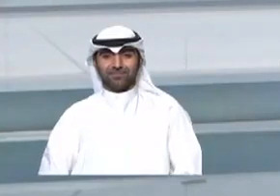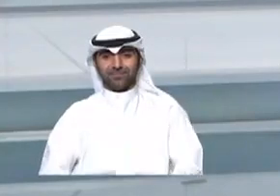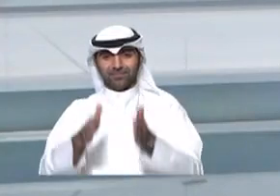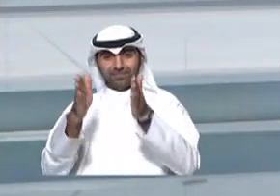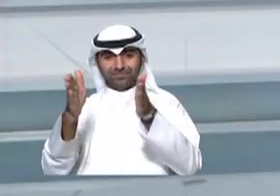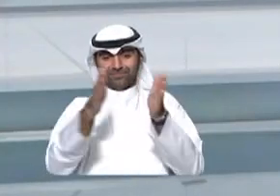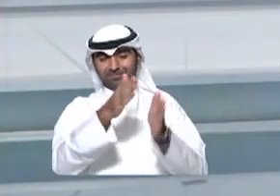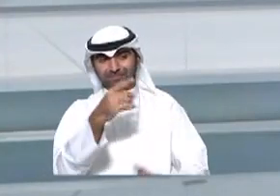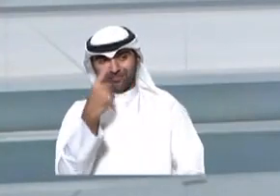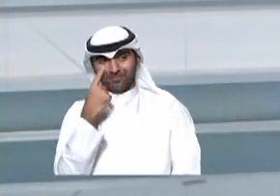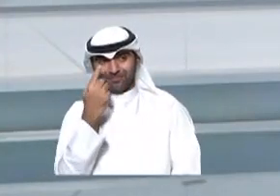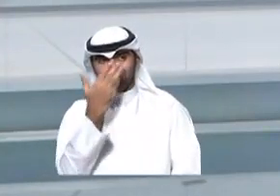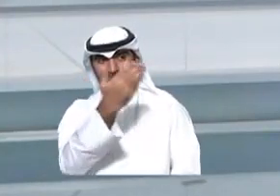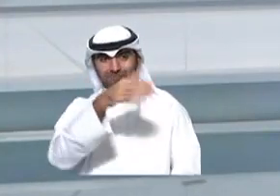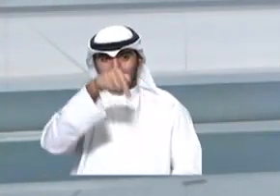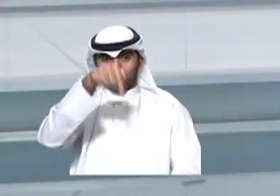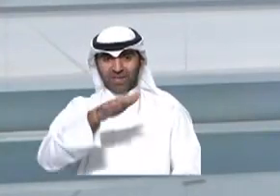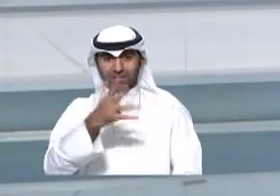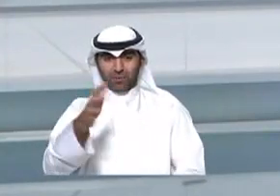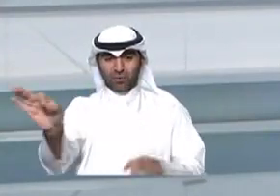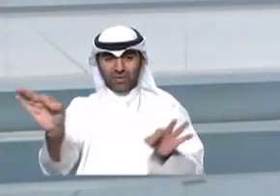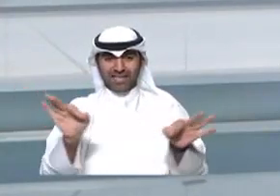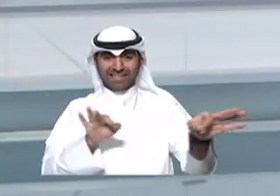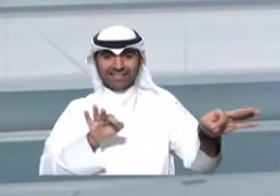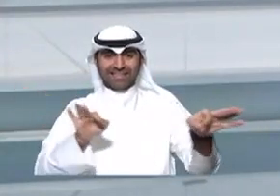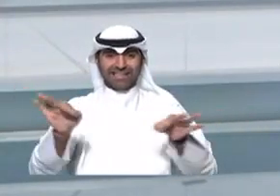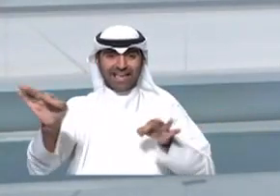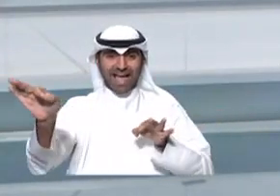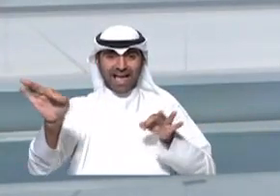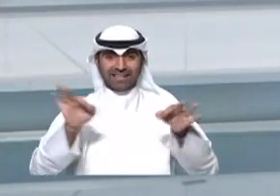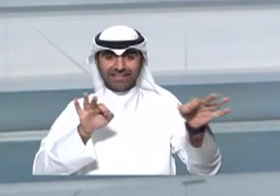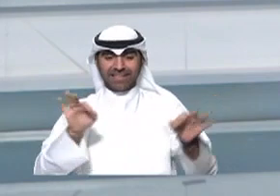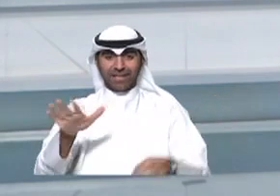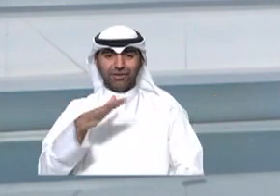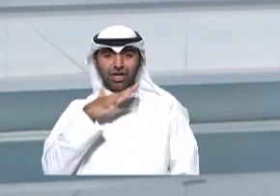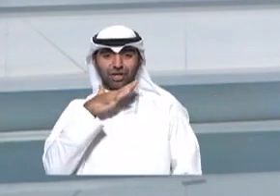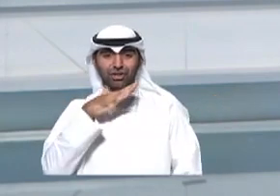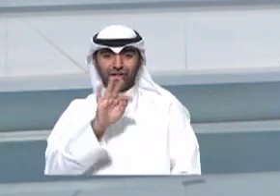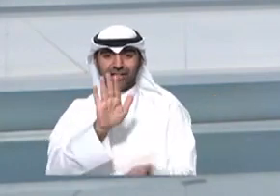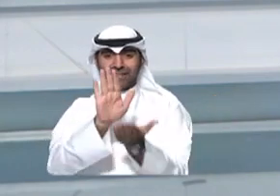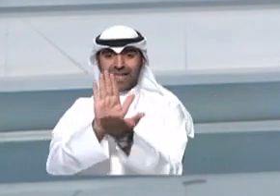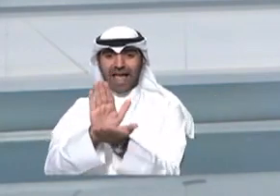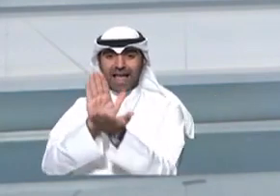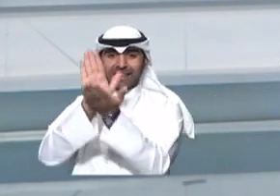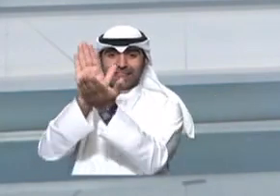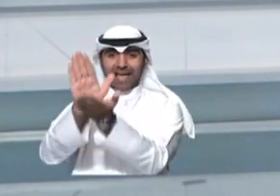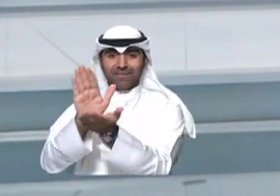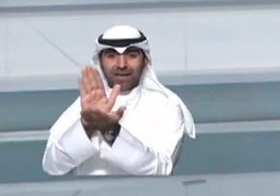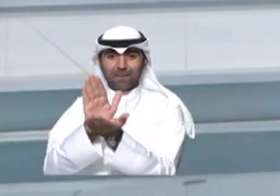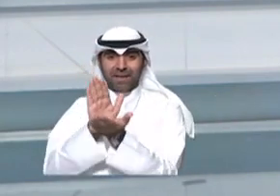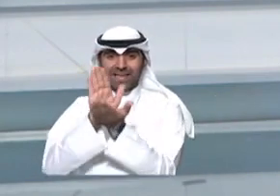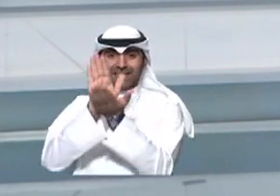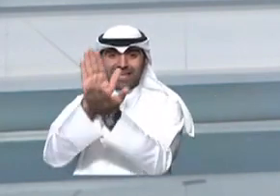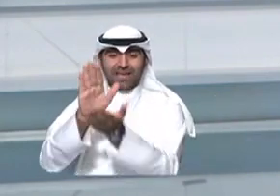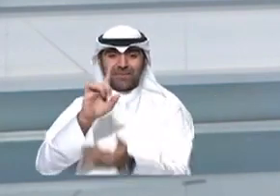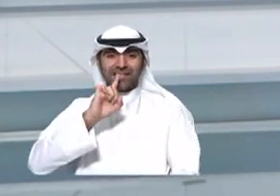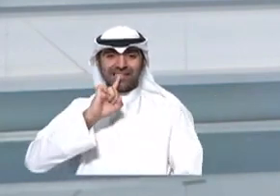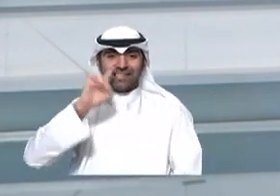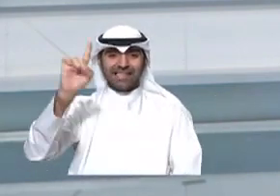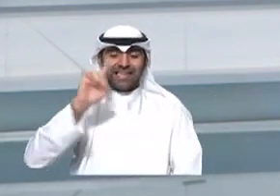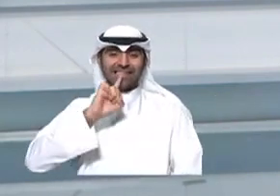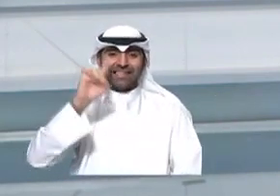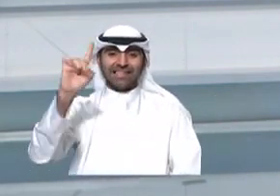اتساقا مع سياستها لتشجيع الباحثين بتخصيص جائزتين تقديريتين كل عامين، أعلنت منظمة الأقطار